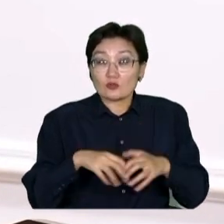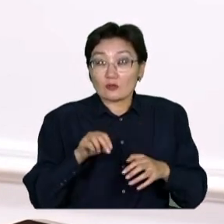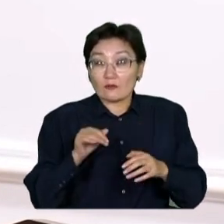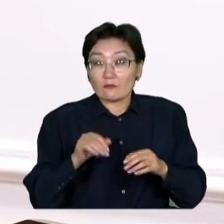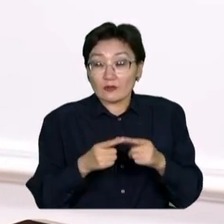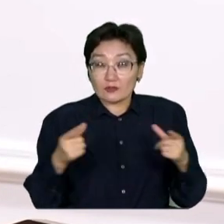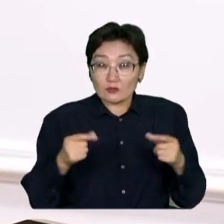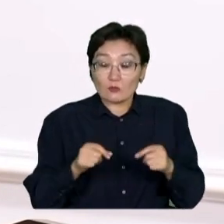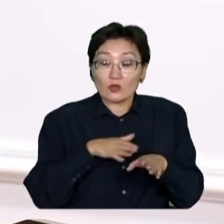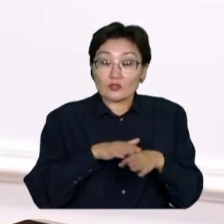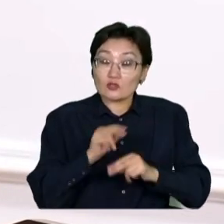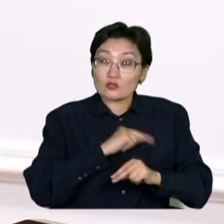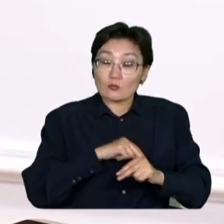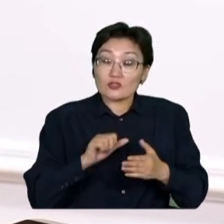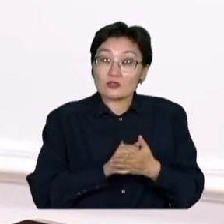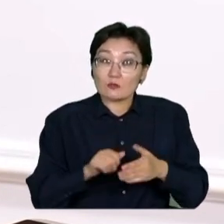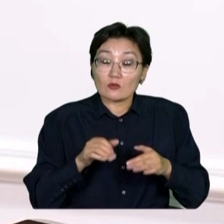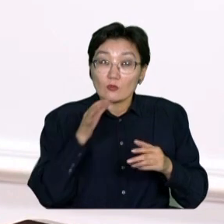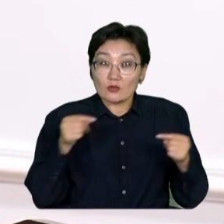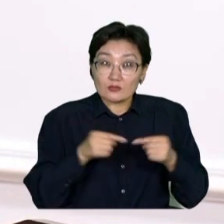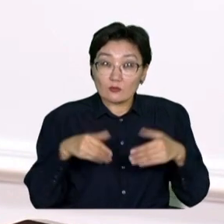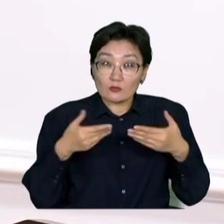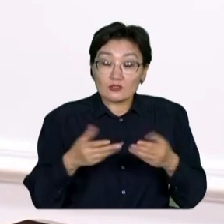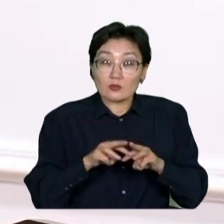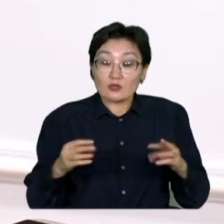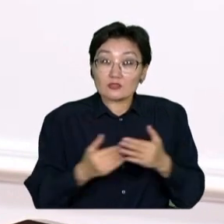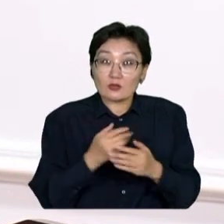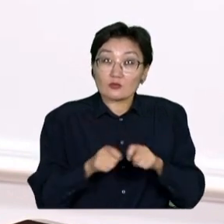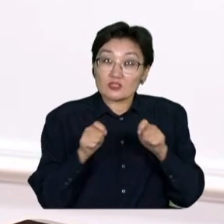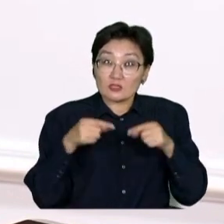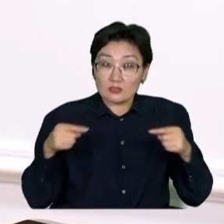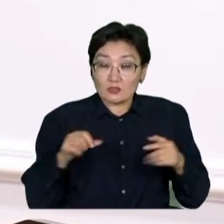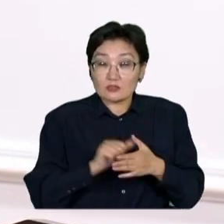актілерін уақытылы ұсынбау, министрліктердің қайта ұйымдастырылуы және басқа да себептер.